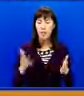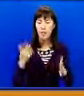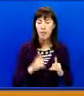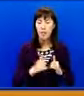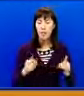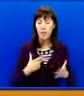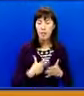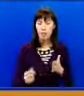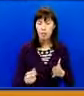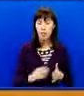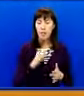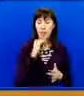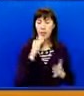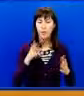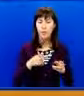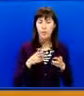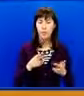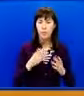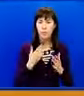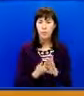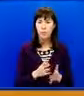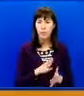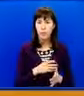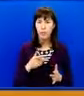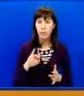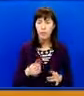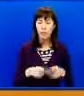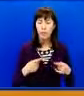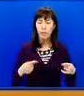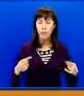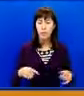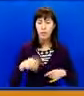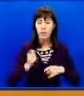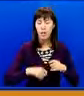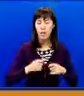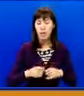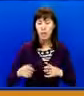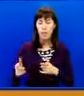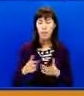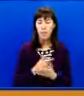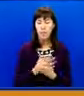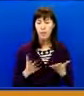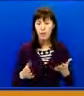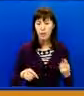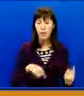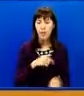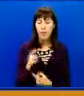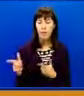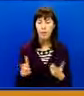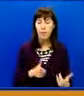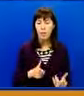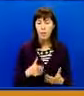количество покупателей. Вниманию посетителей представлено более 1000 видов дизайнов ковров и ковровых изделий. Предприятие изготавливает